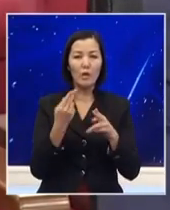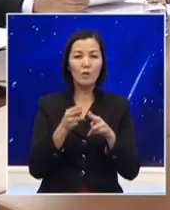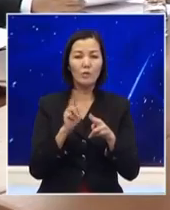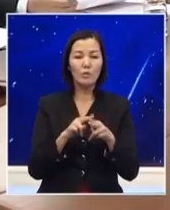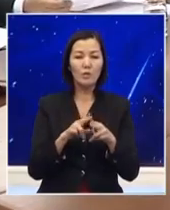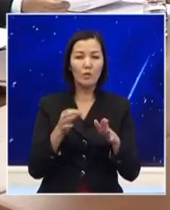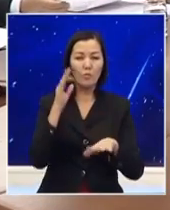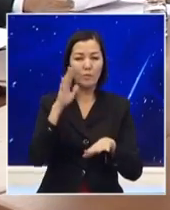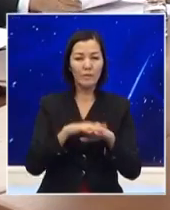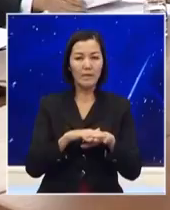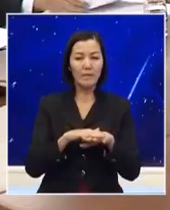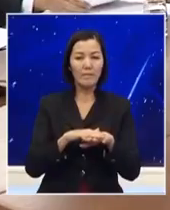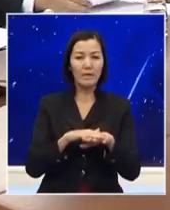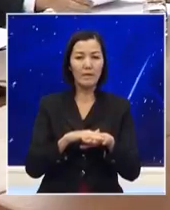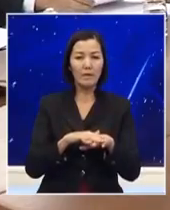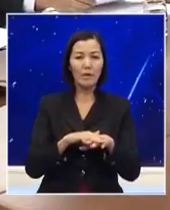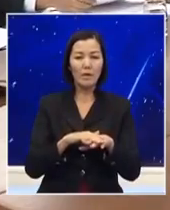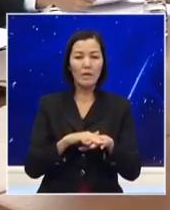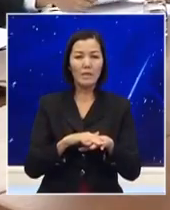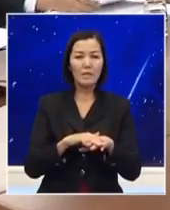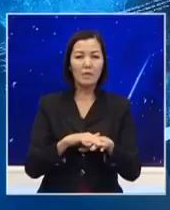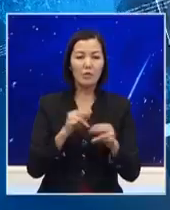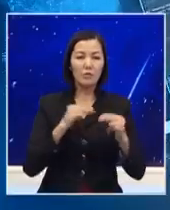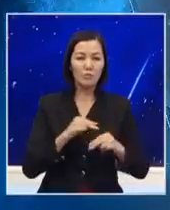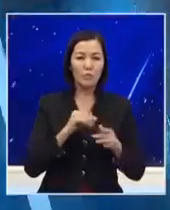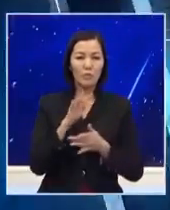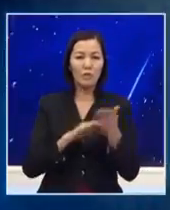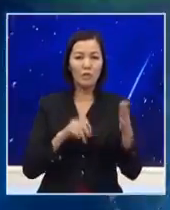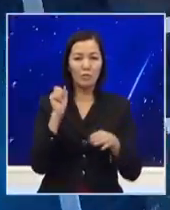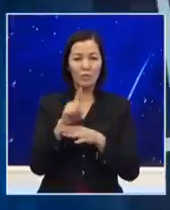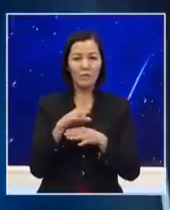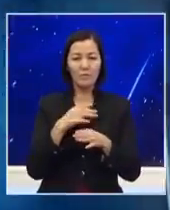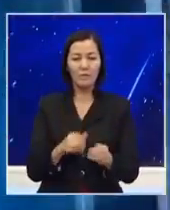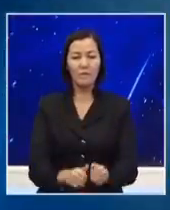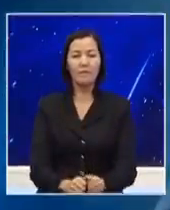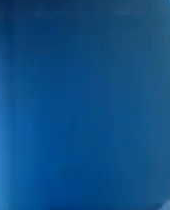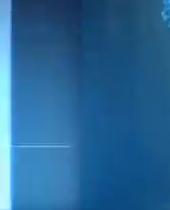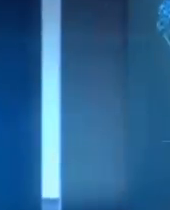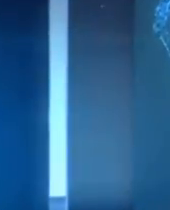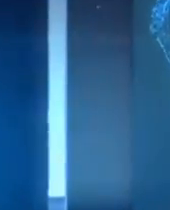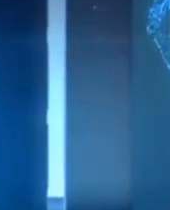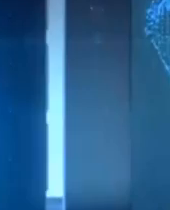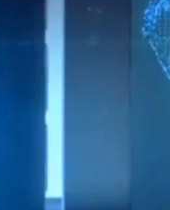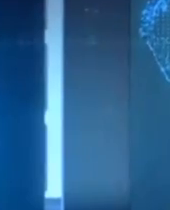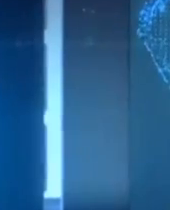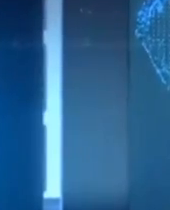Сондықтан Амандық Баталов аудан әкіміне осы қарқыннан таймай жұмыс істеуді тапсырды. Мадина Берікқызы, Абзал Нүсіпов, Жетісу